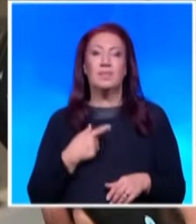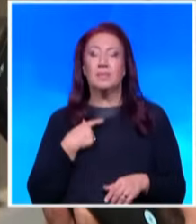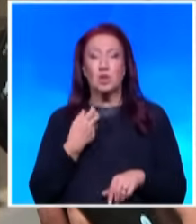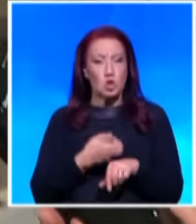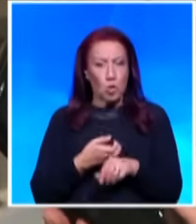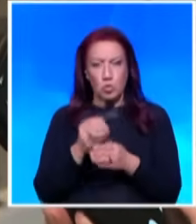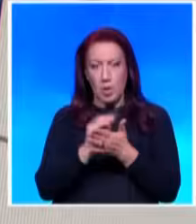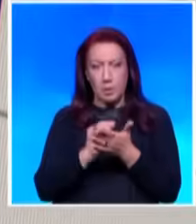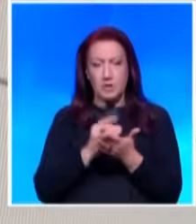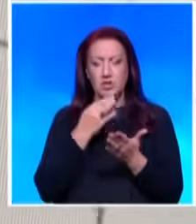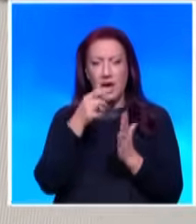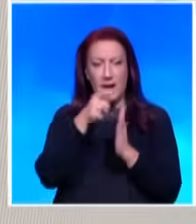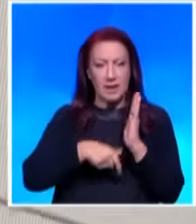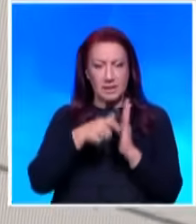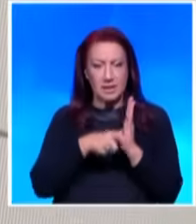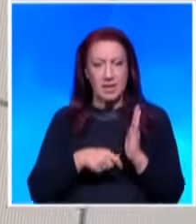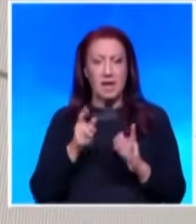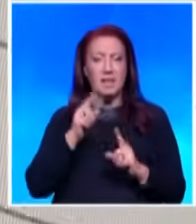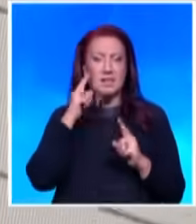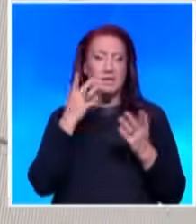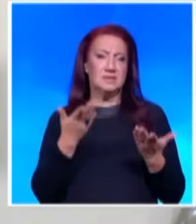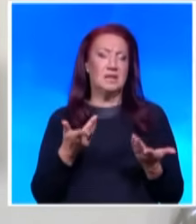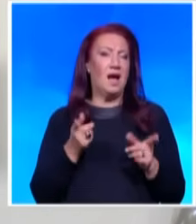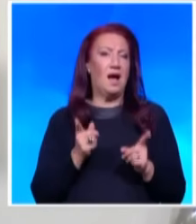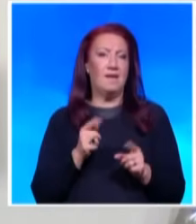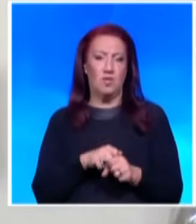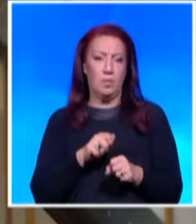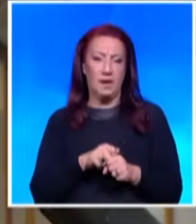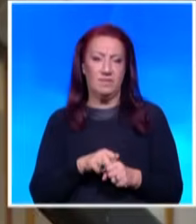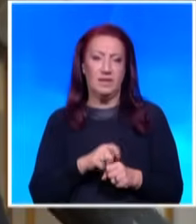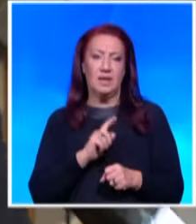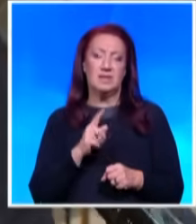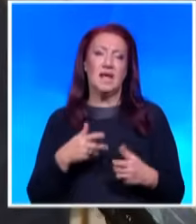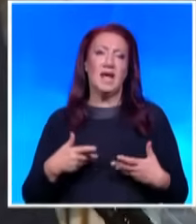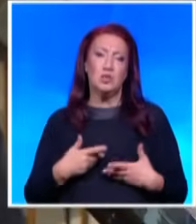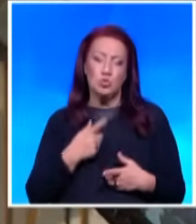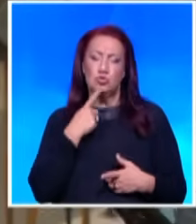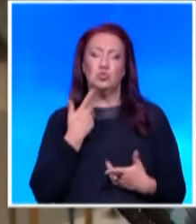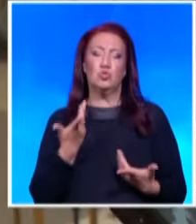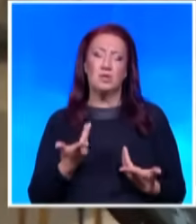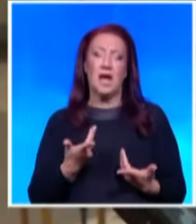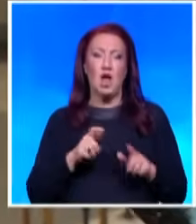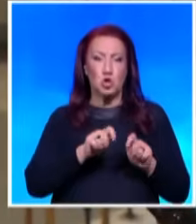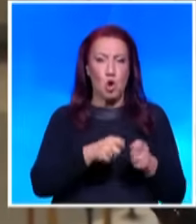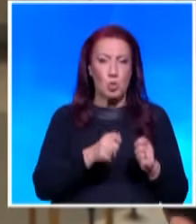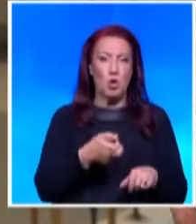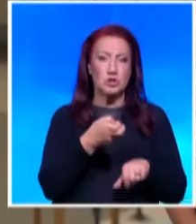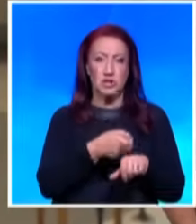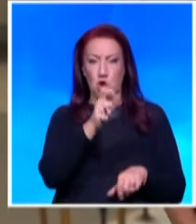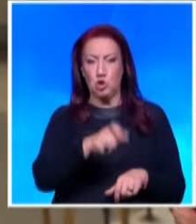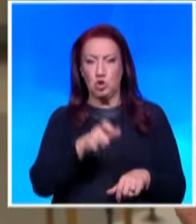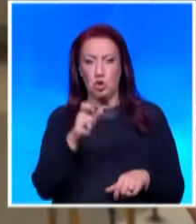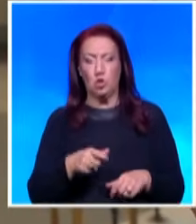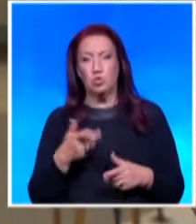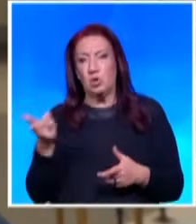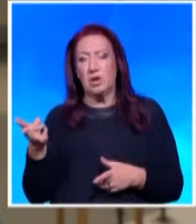какво отпуска. Ние смятаме, че не е нужно да удрят с чука по главата лекарите, да прикрият своето